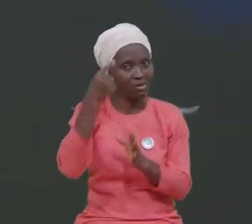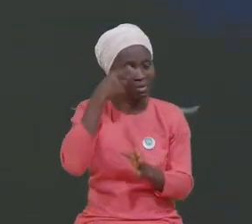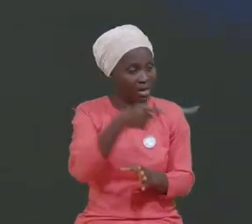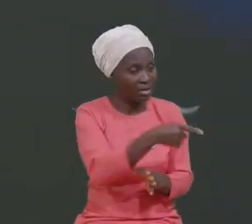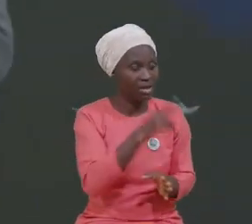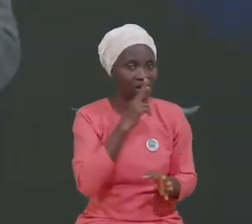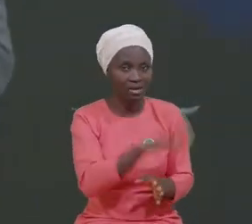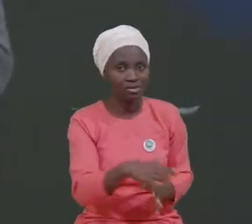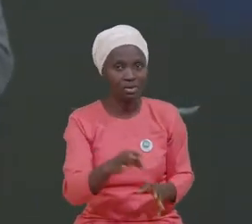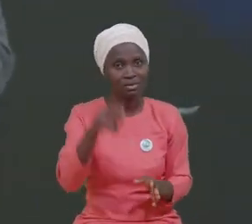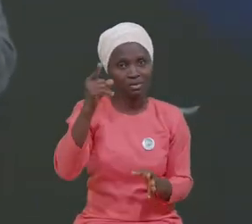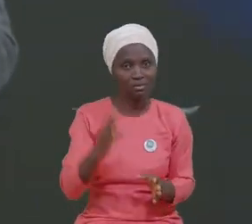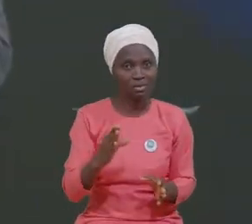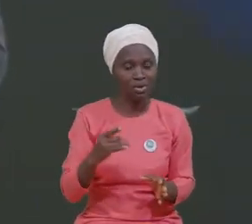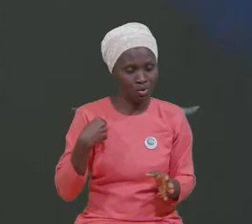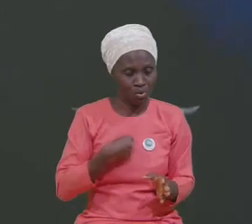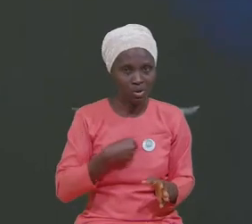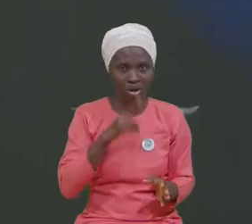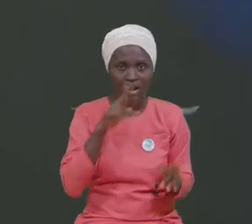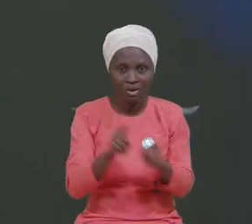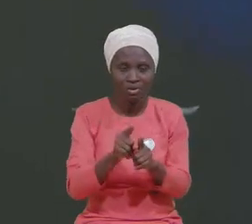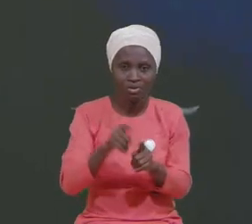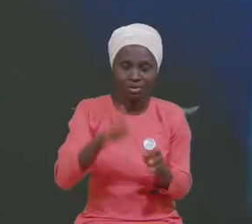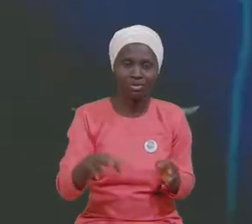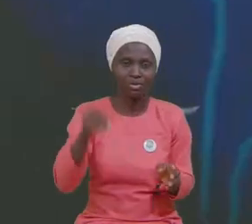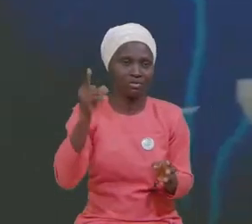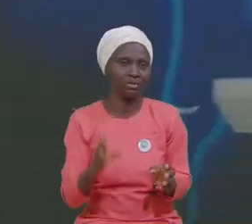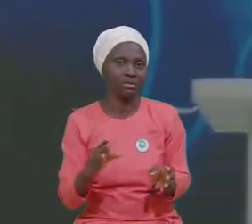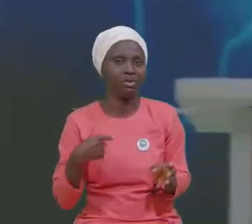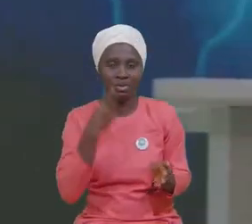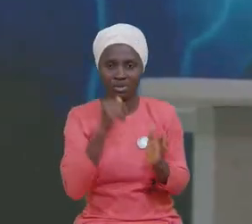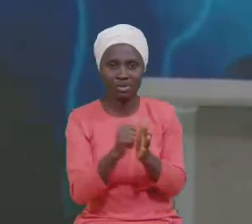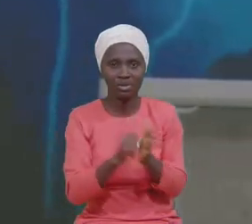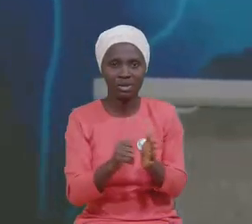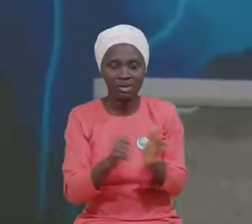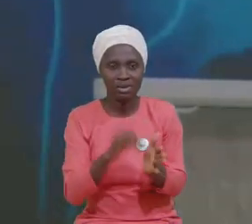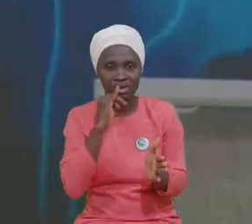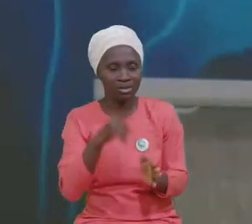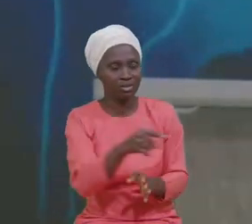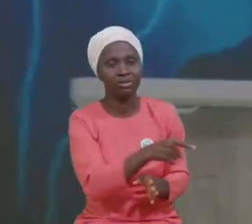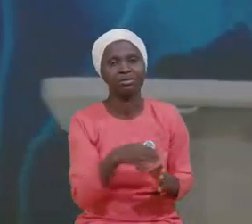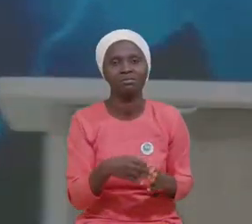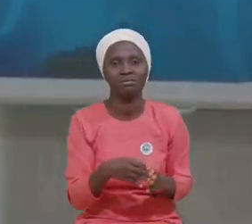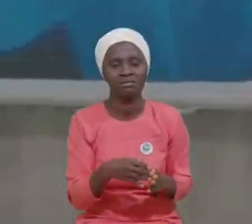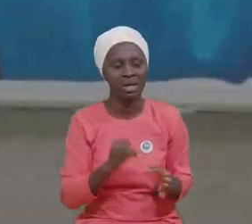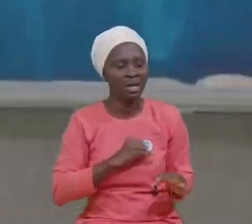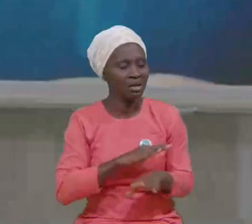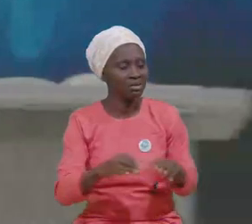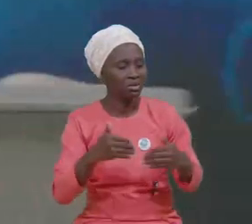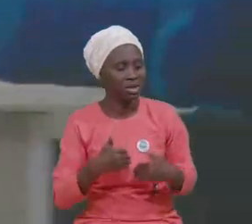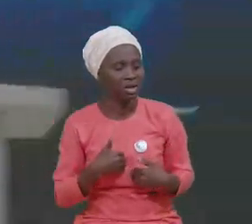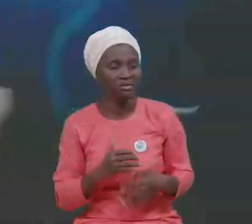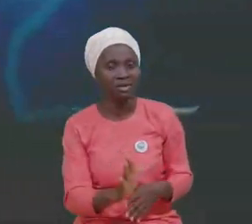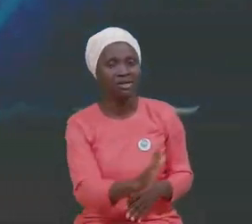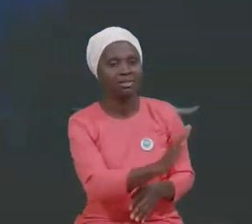de Dieu. Nous sommes aussi enfants de Dieu. Nous disons, ça c'est eux. Je n'ai pas leur constitution.